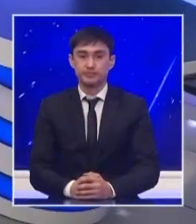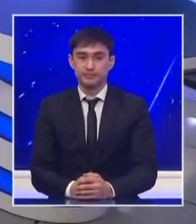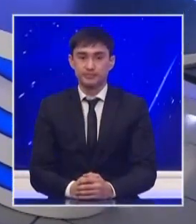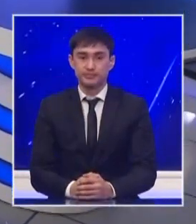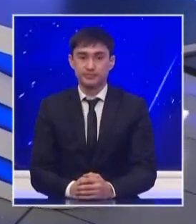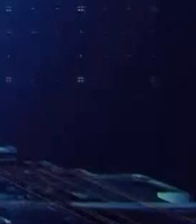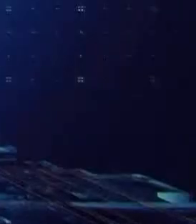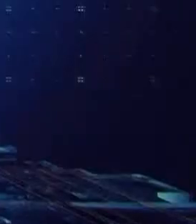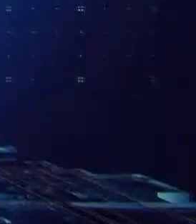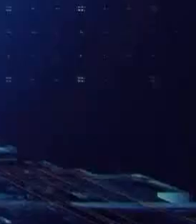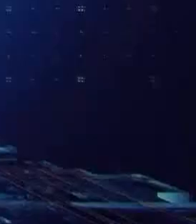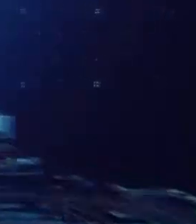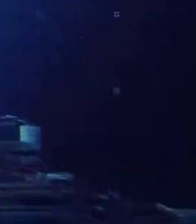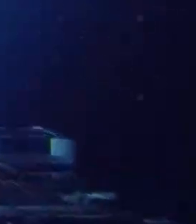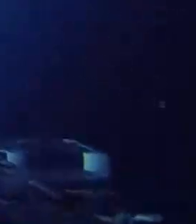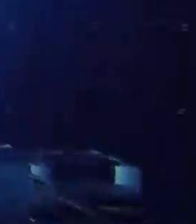свидания